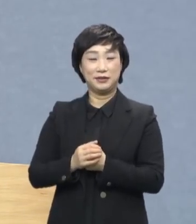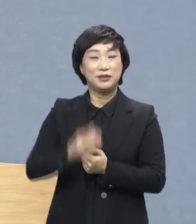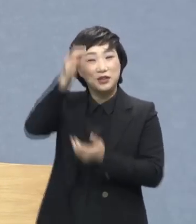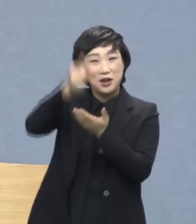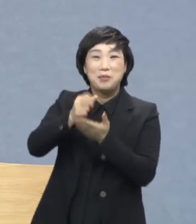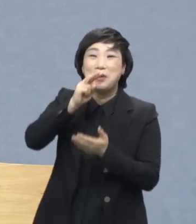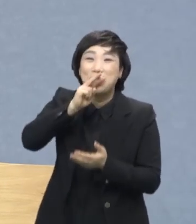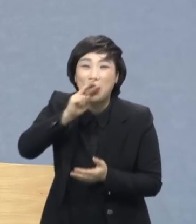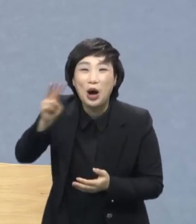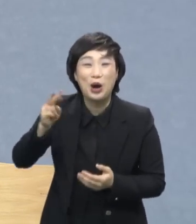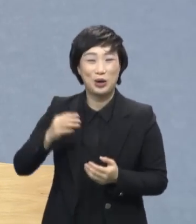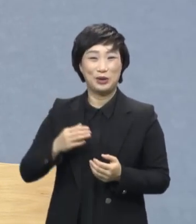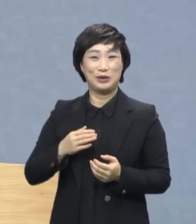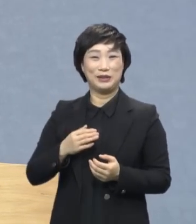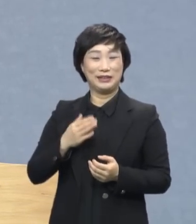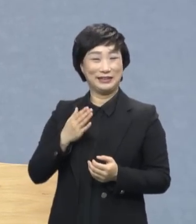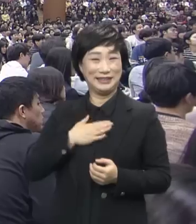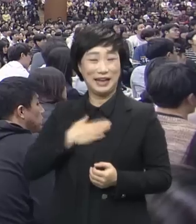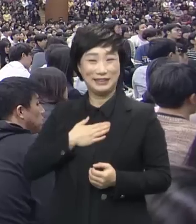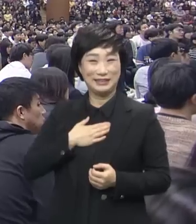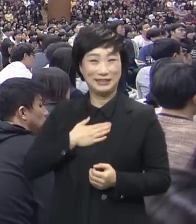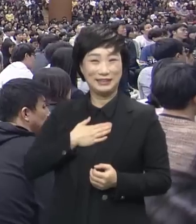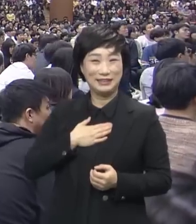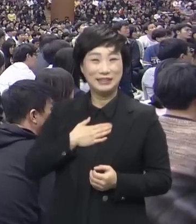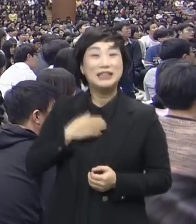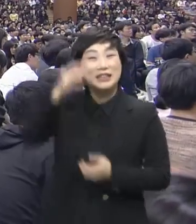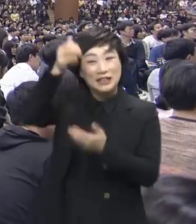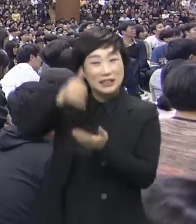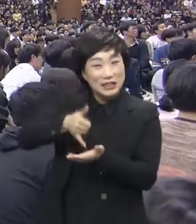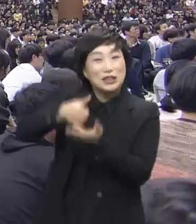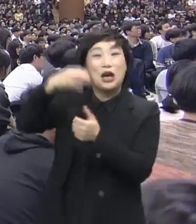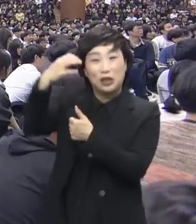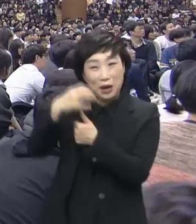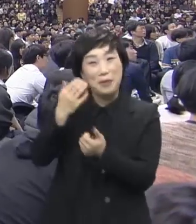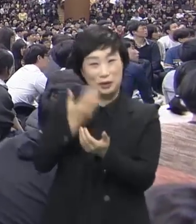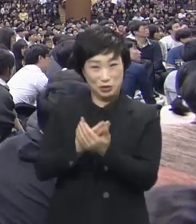성령이여, 나를 그리하시옵소서.